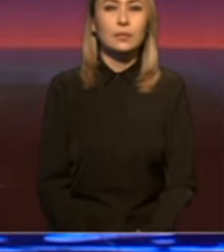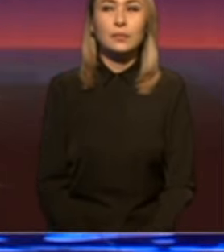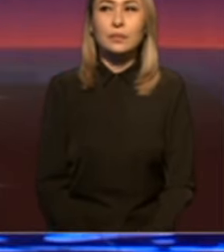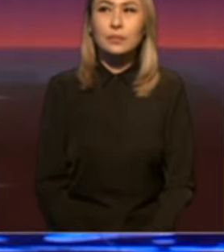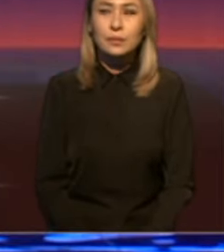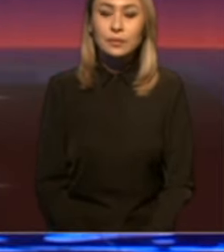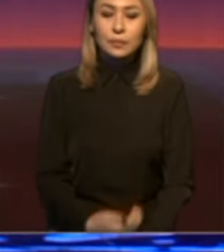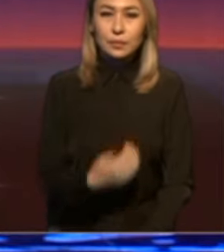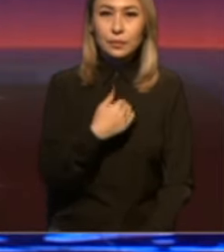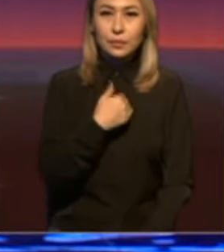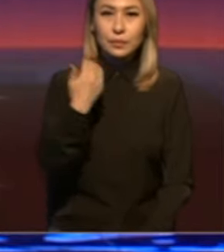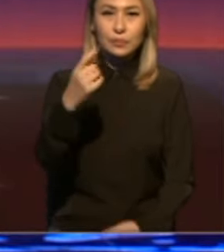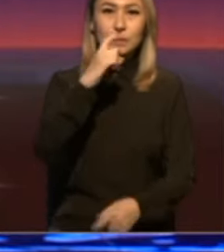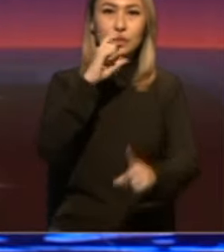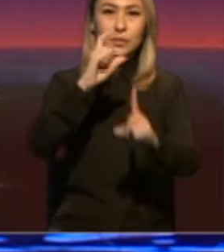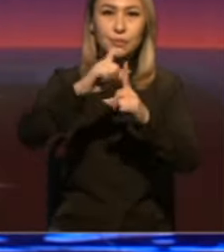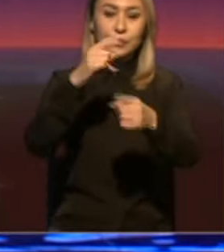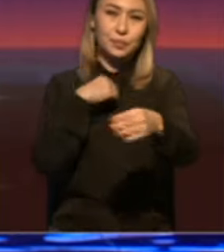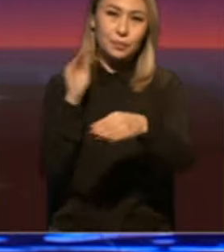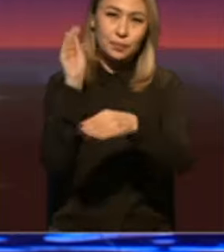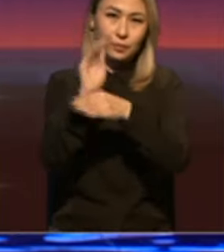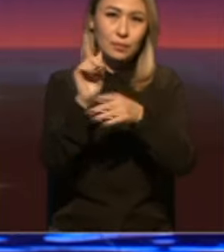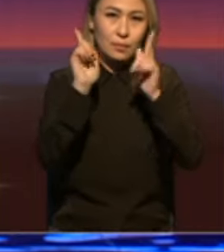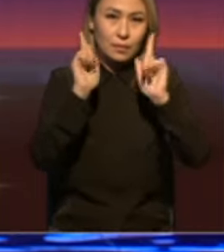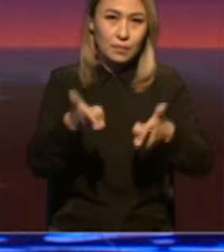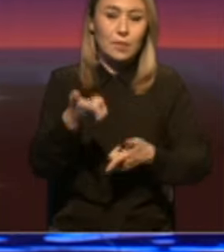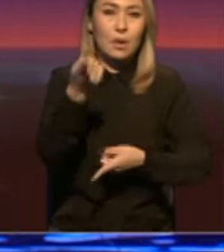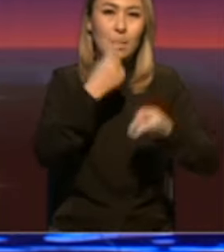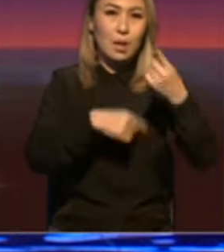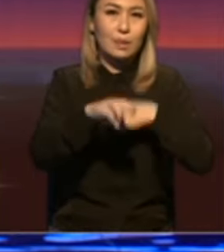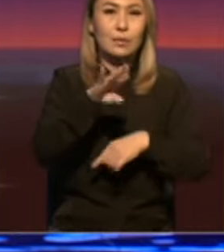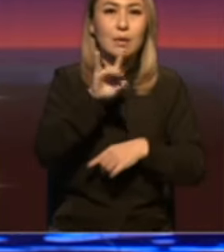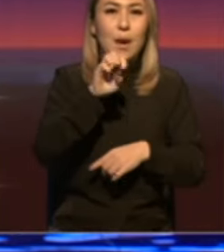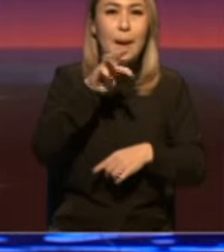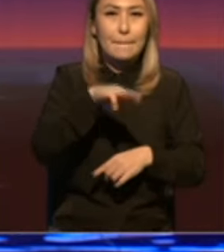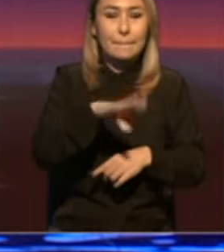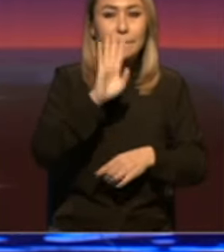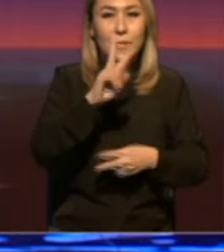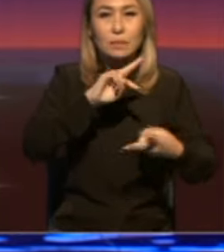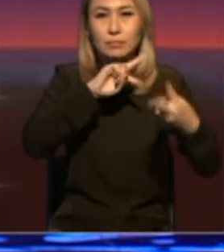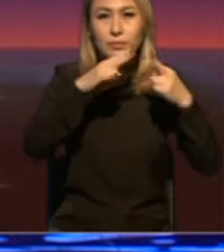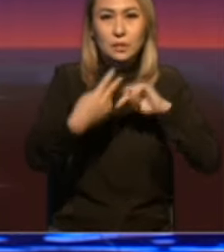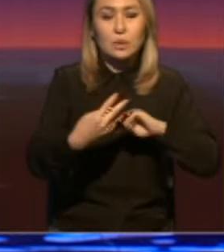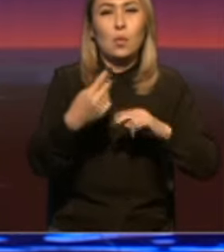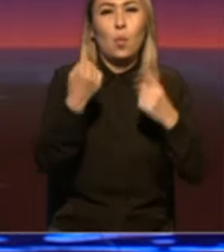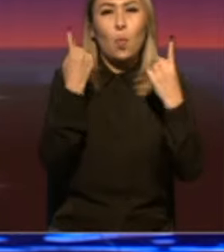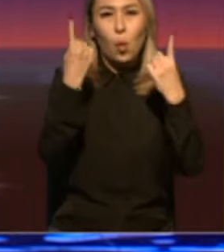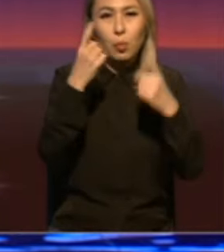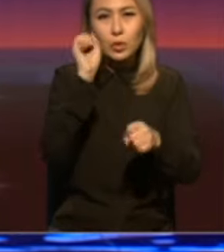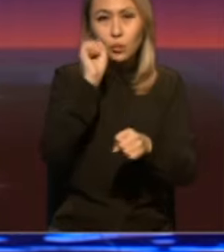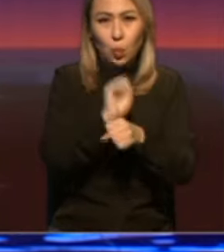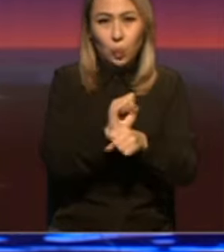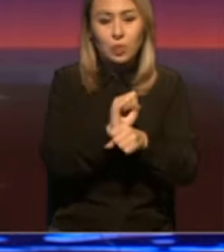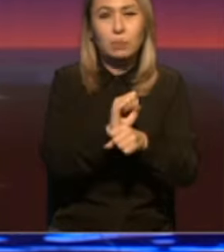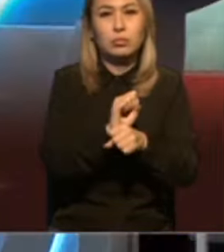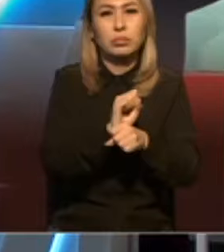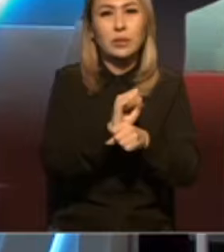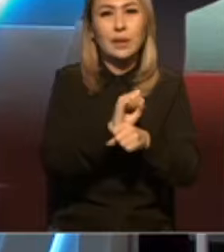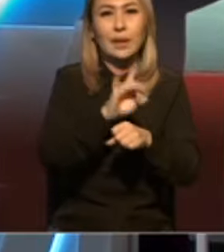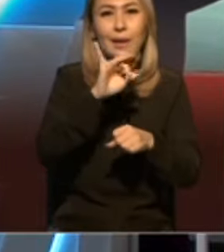Әріптесіміздің пікіріне қосылам. Өйткені Трамптың қайта келуімен бірге деглобализация, яғни глобализация біраз тоқтап,